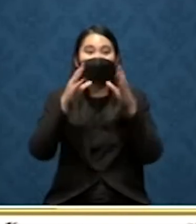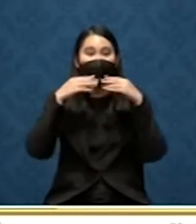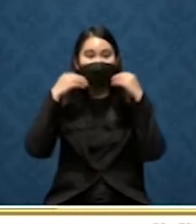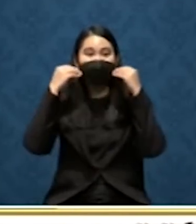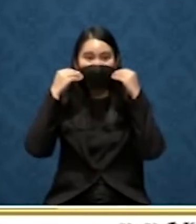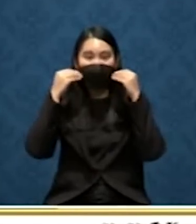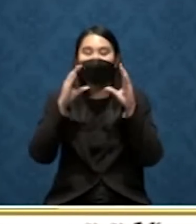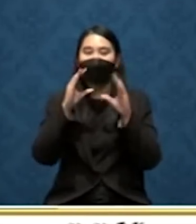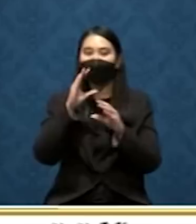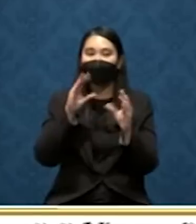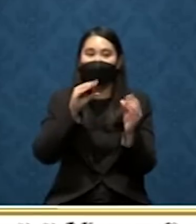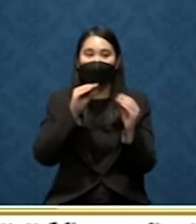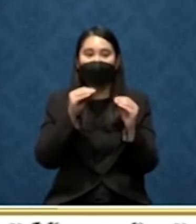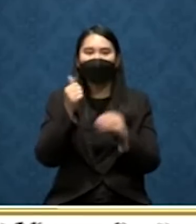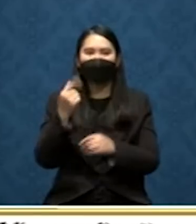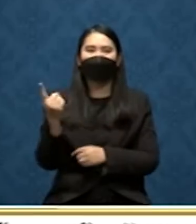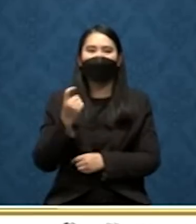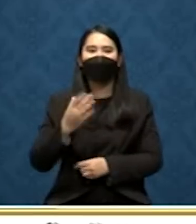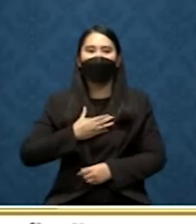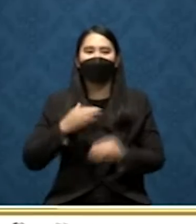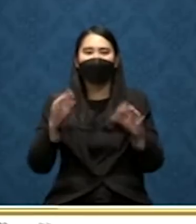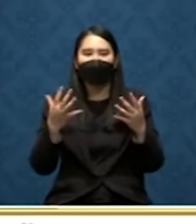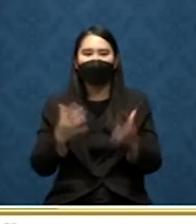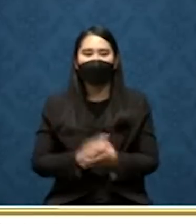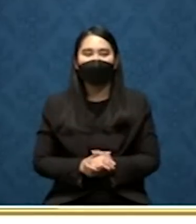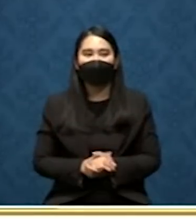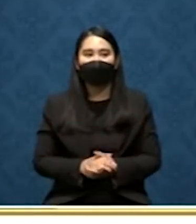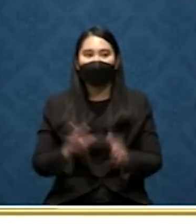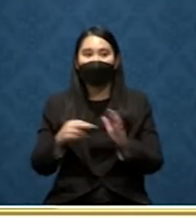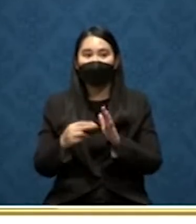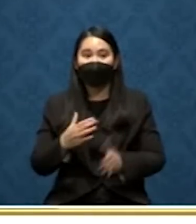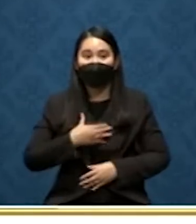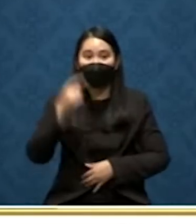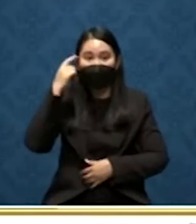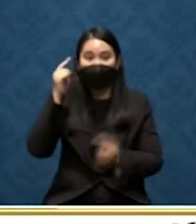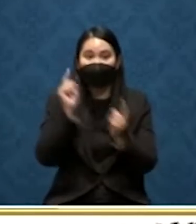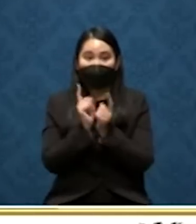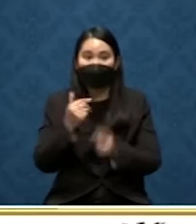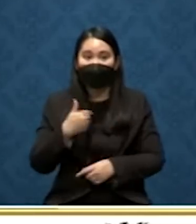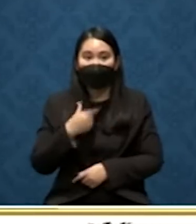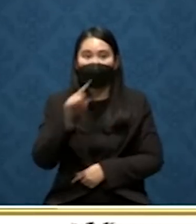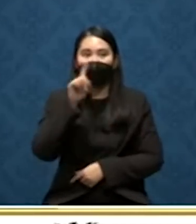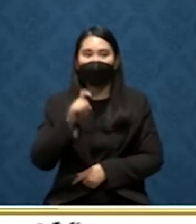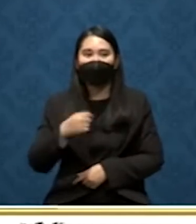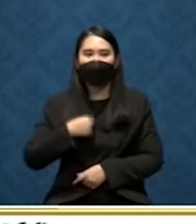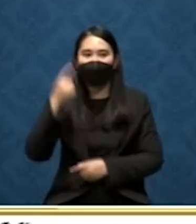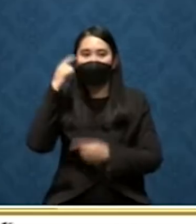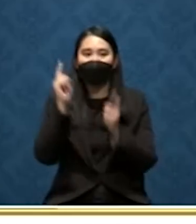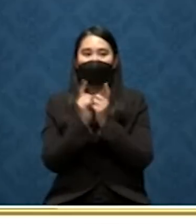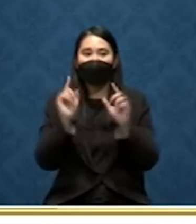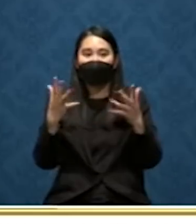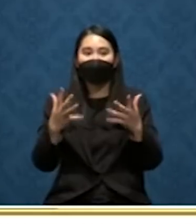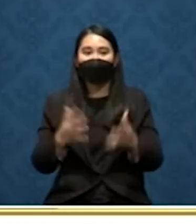พูดดีให้กันแตทานไมถามผมสกคำหนึ่ ว่าผมรู้จักหรอไม่อย่างไรผมไม่ได้รู้จักเลย